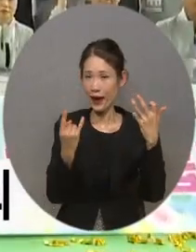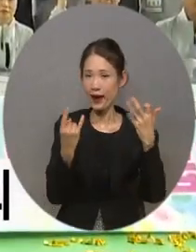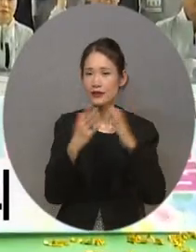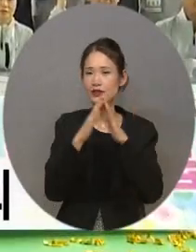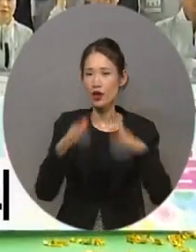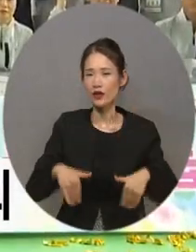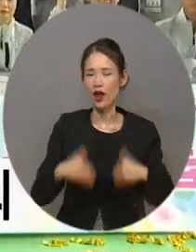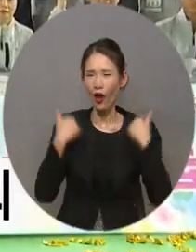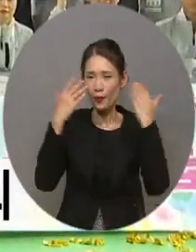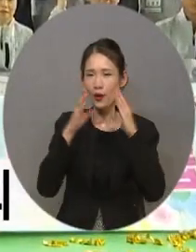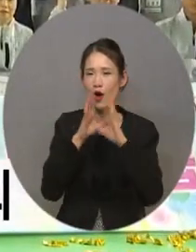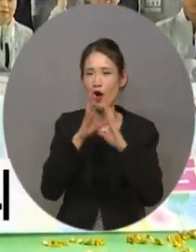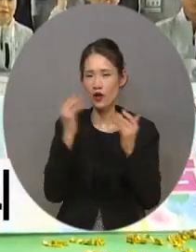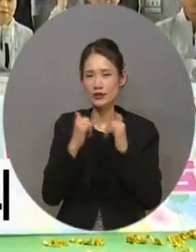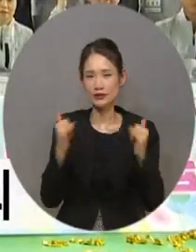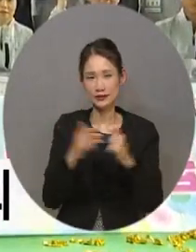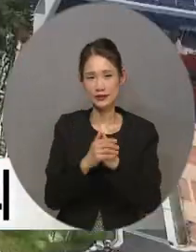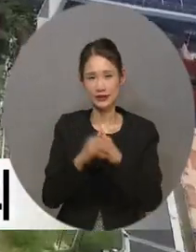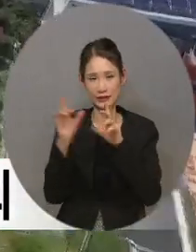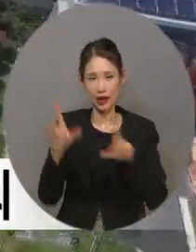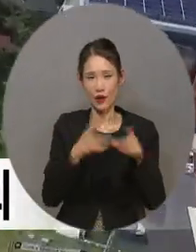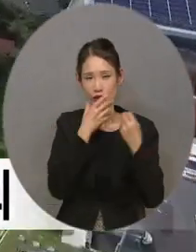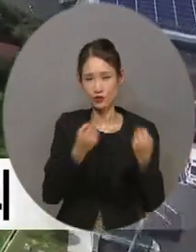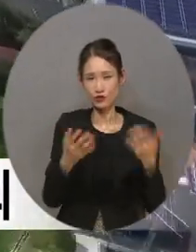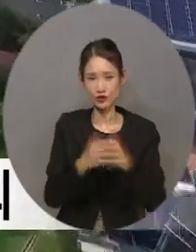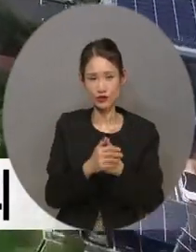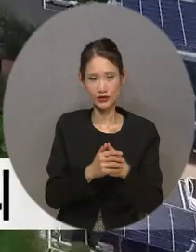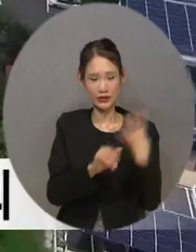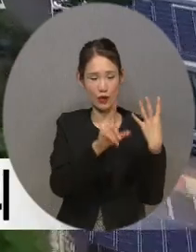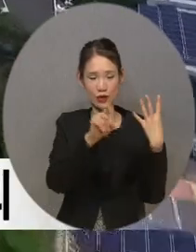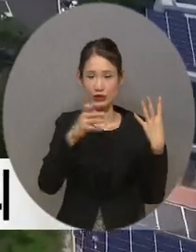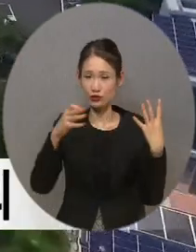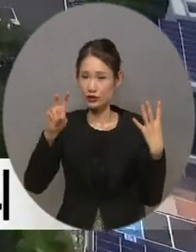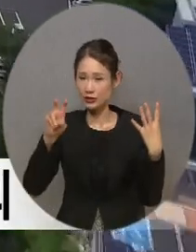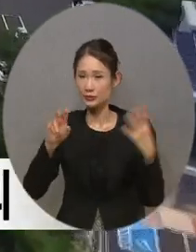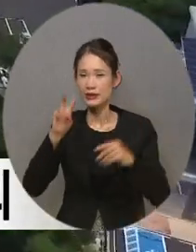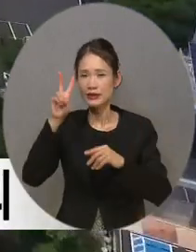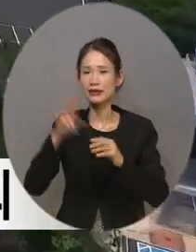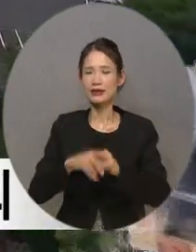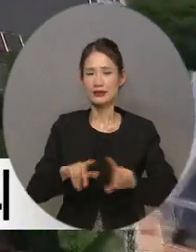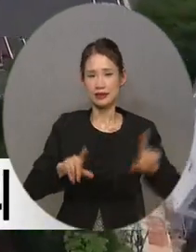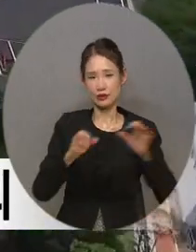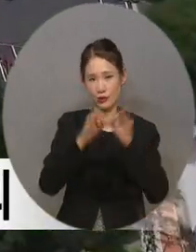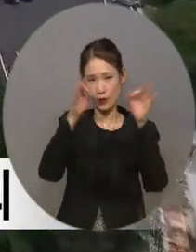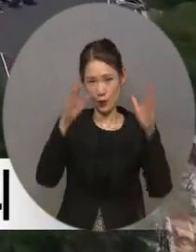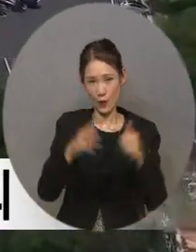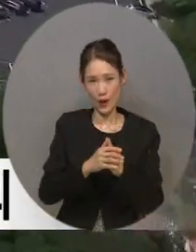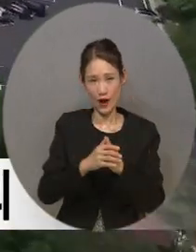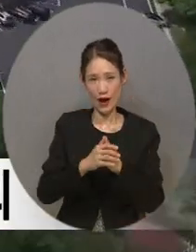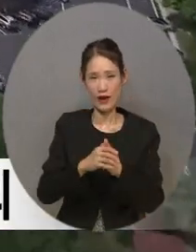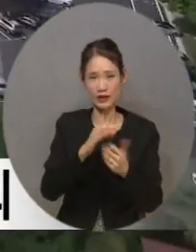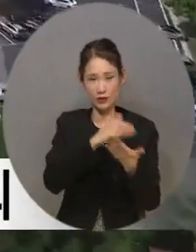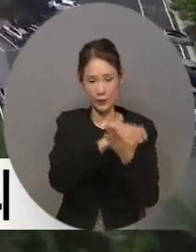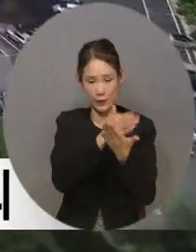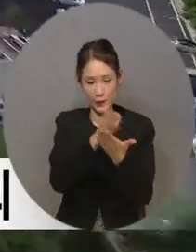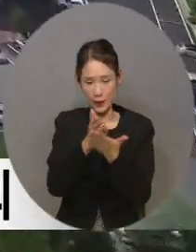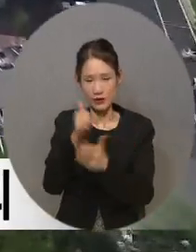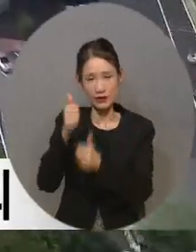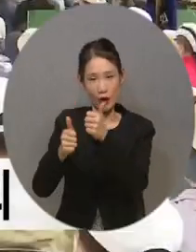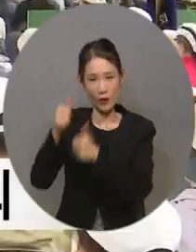축전이 지난 19일부터 20일까지 2일간 순천시 팔마체육관과 종목별 경기장에서